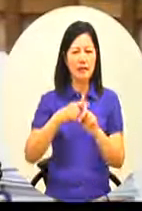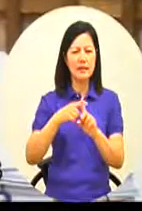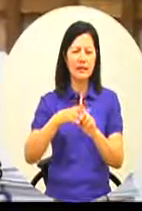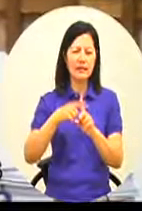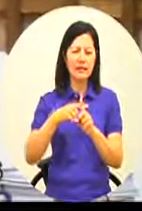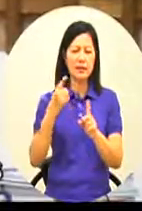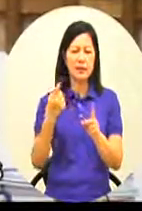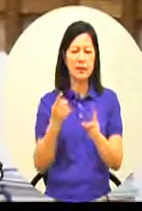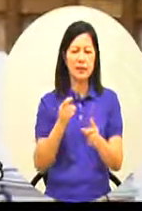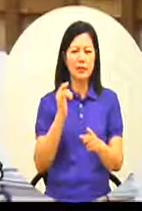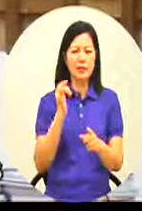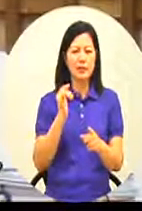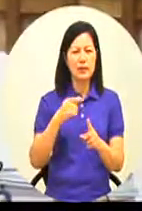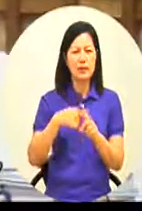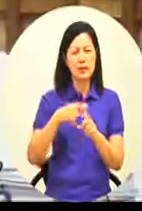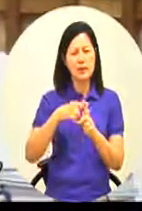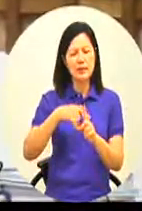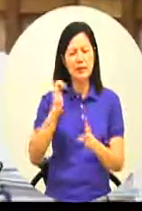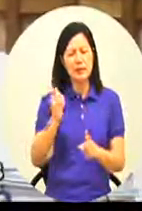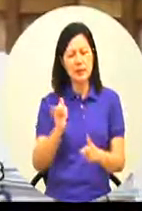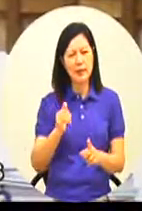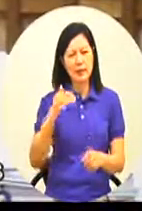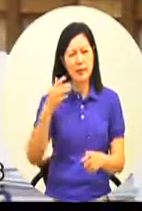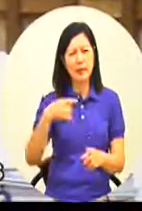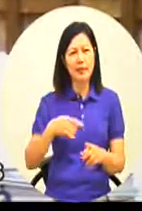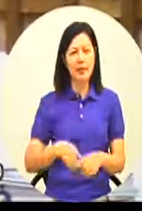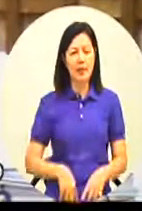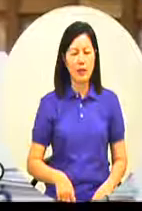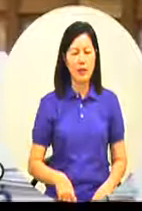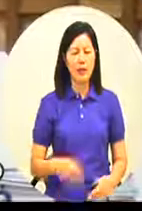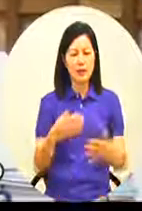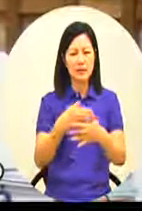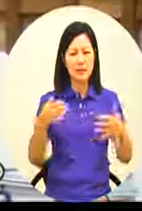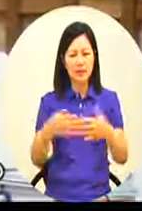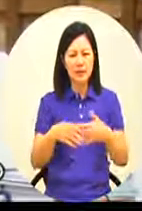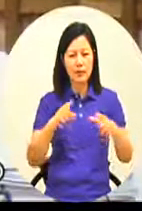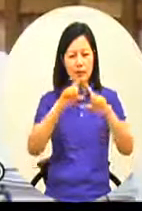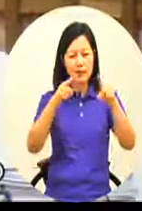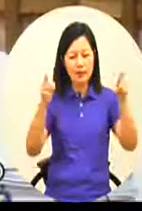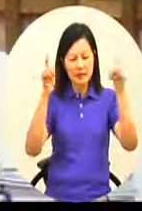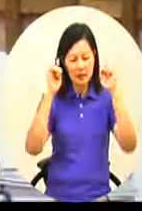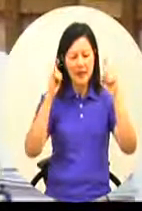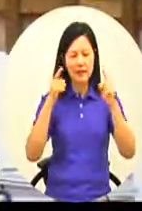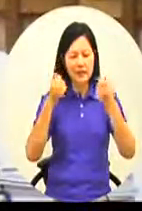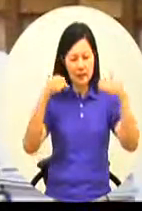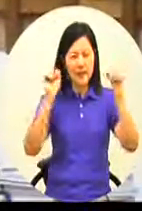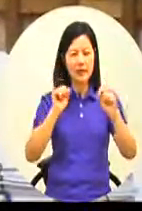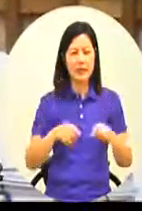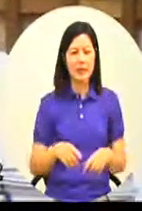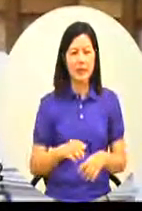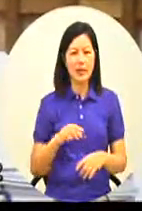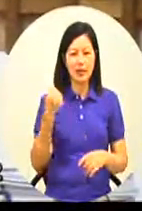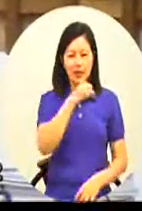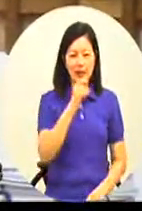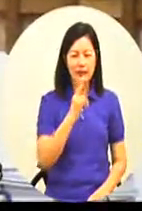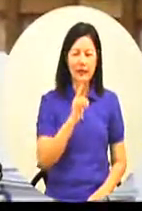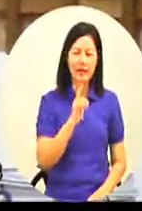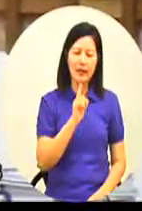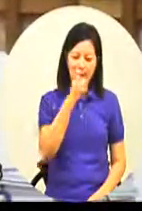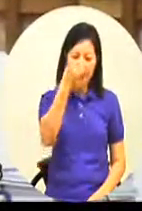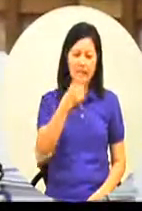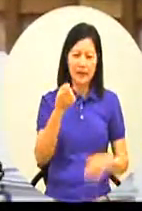是读烧交代毕业的啦，哦，我是专代员为了交代毕业的，北京你袂晓